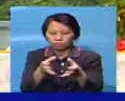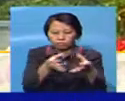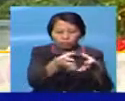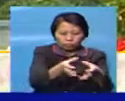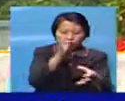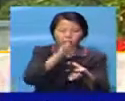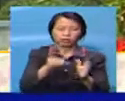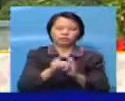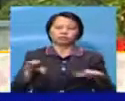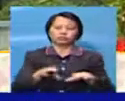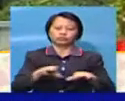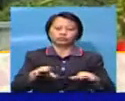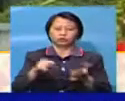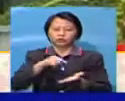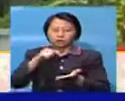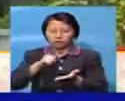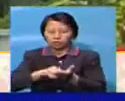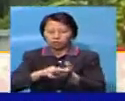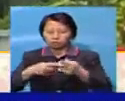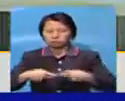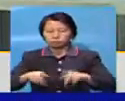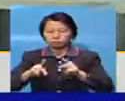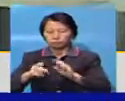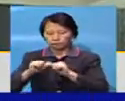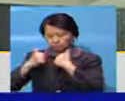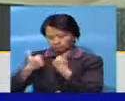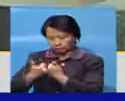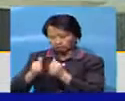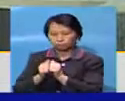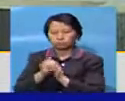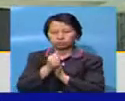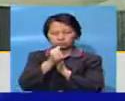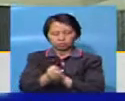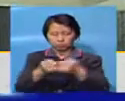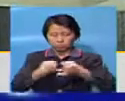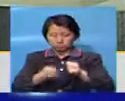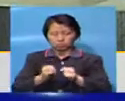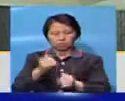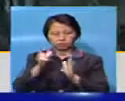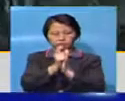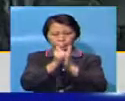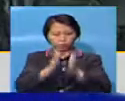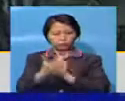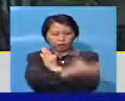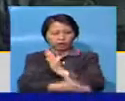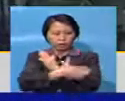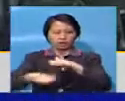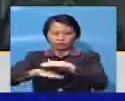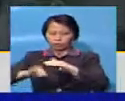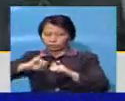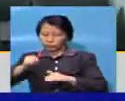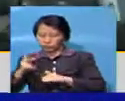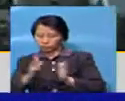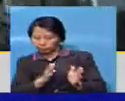akan dijalankan. Ini merupakan inisiatif antara agensi yang diketuai oleh Jabatan Peguam Negara di bawah jawatankuasa